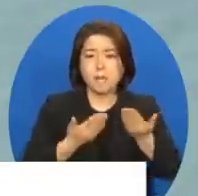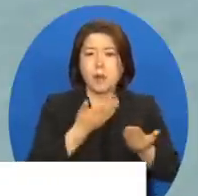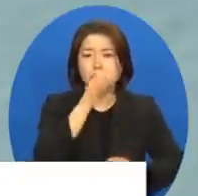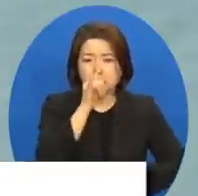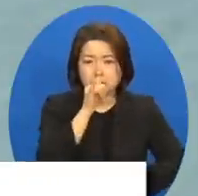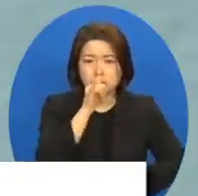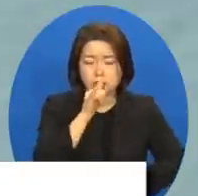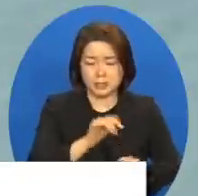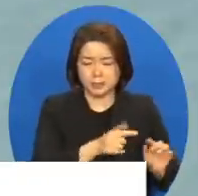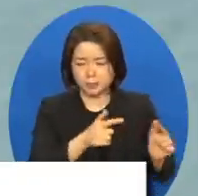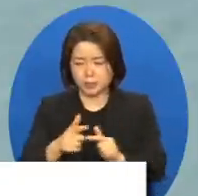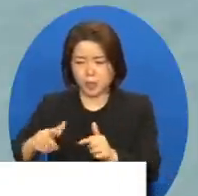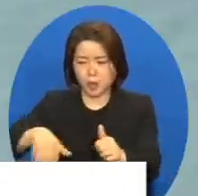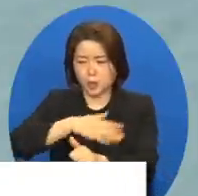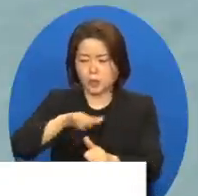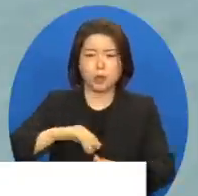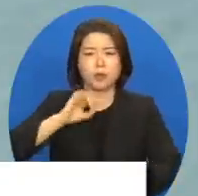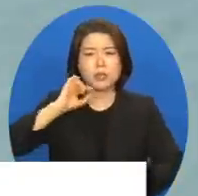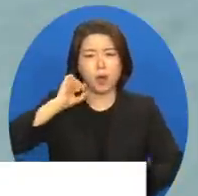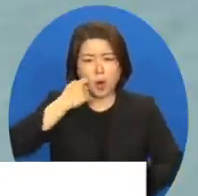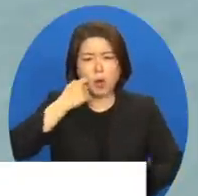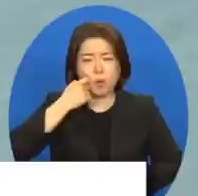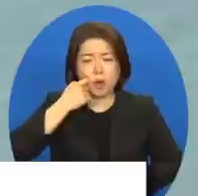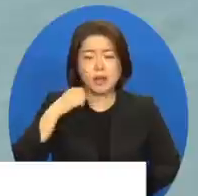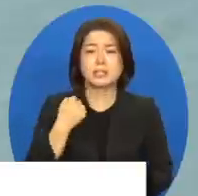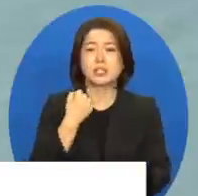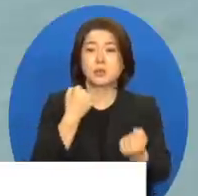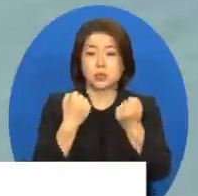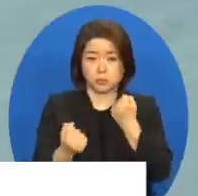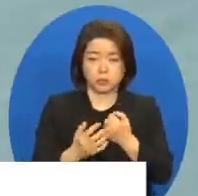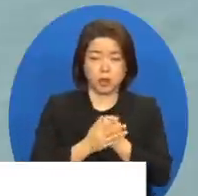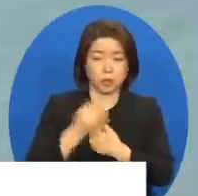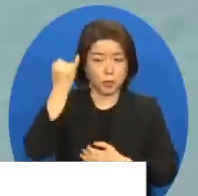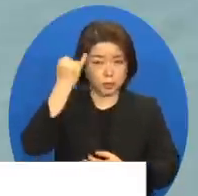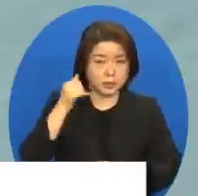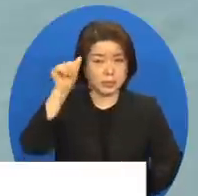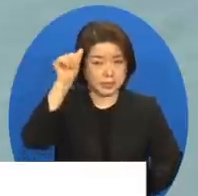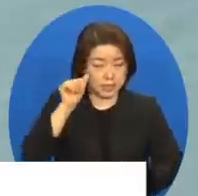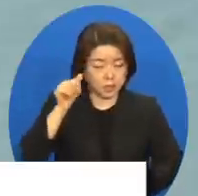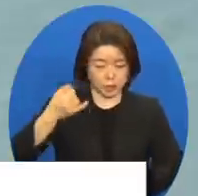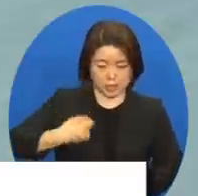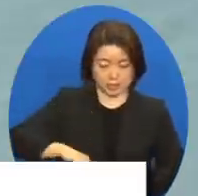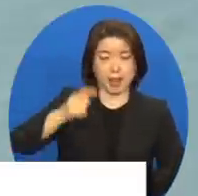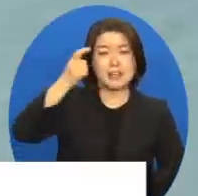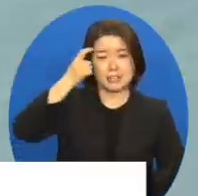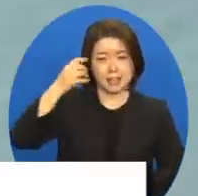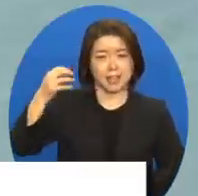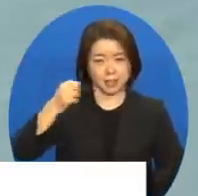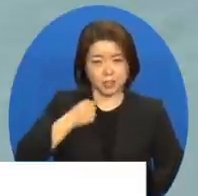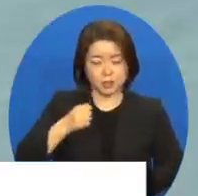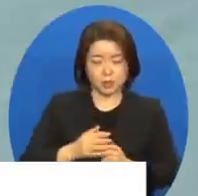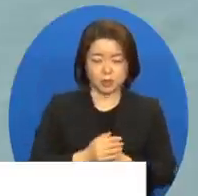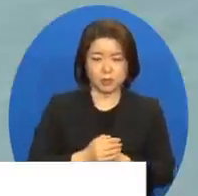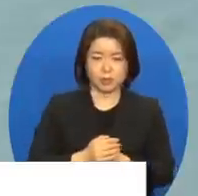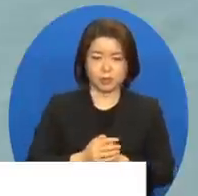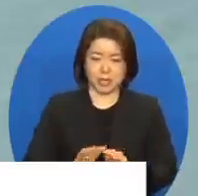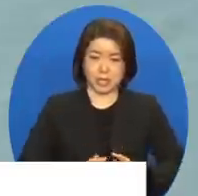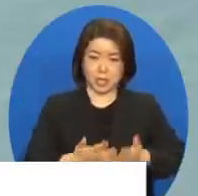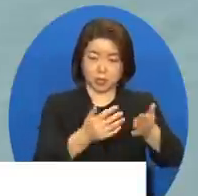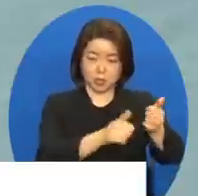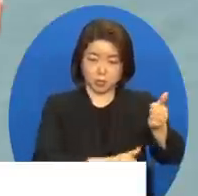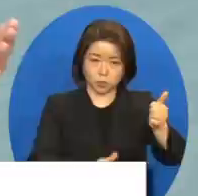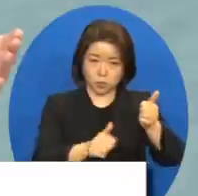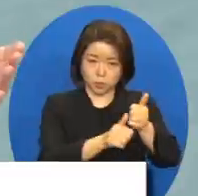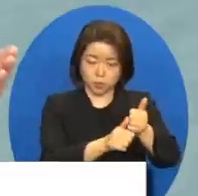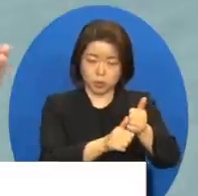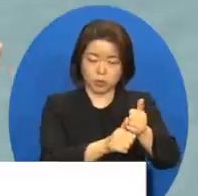있는 그런 여러 여건이 안 됨에도 불구하고 사춘기인 딸을 생각하고 건축위원으로